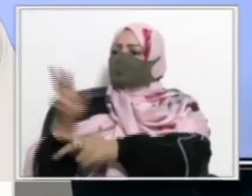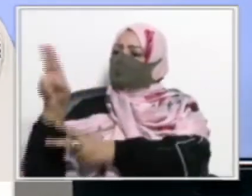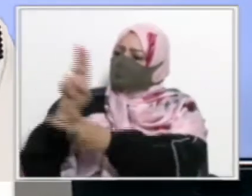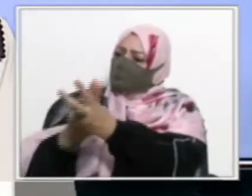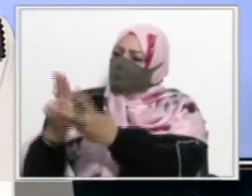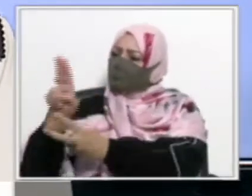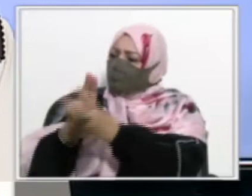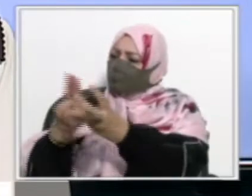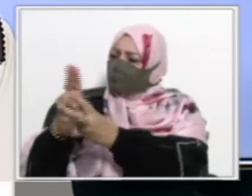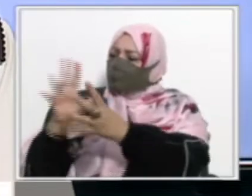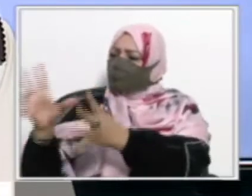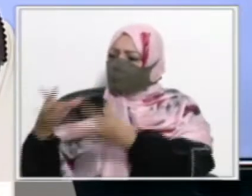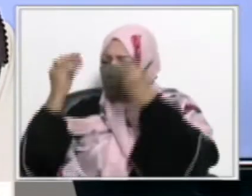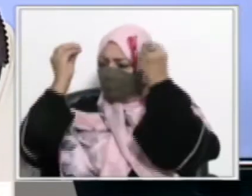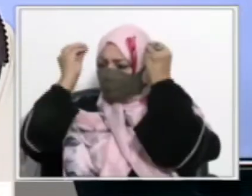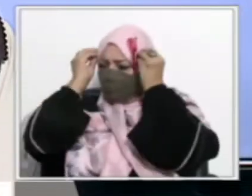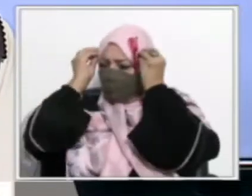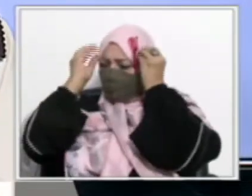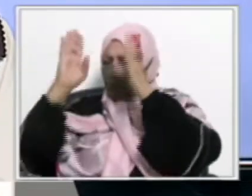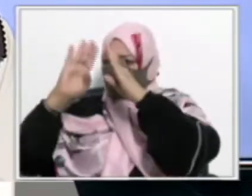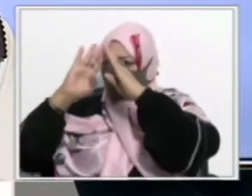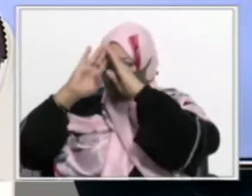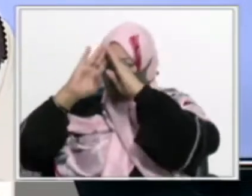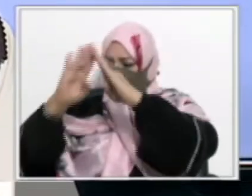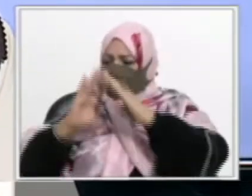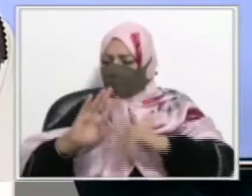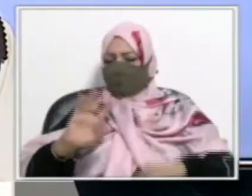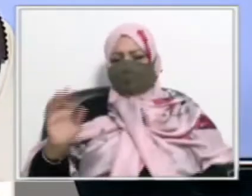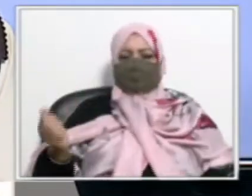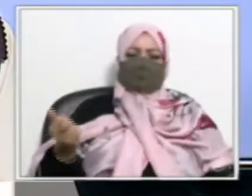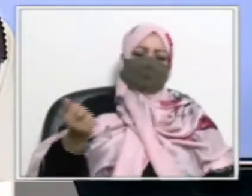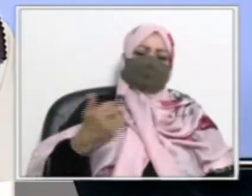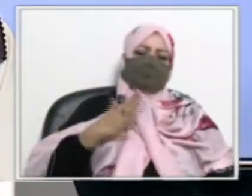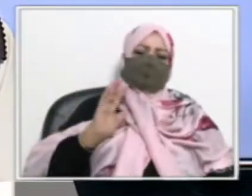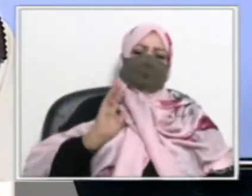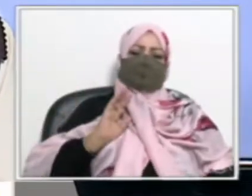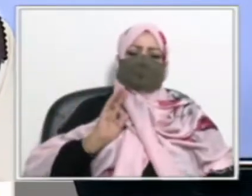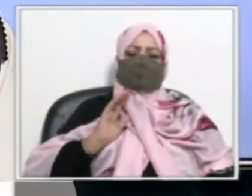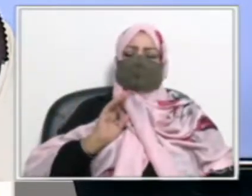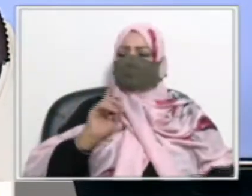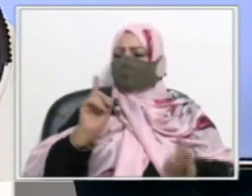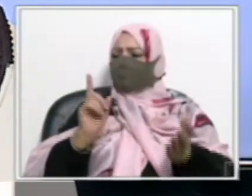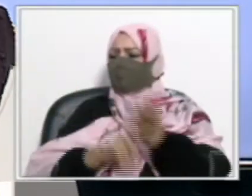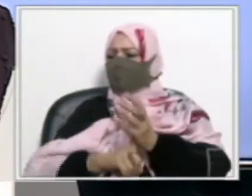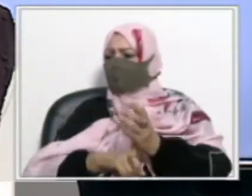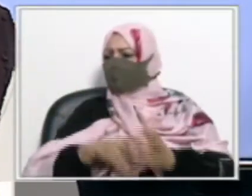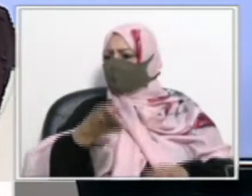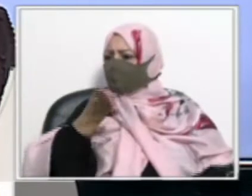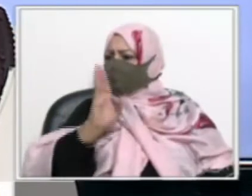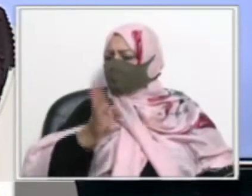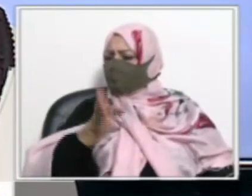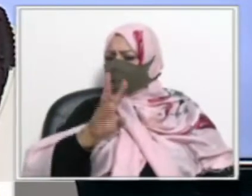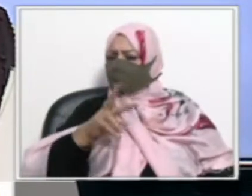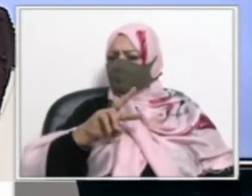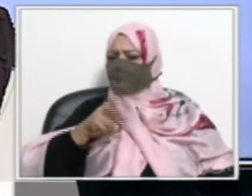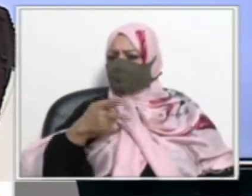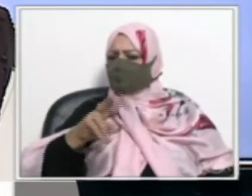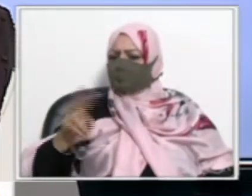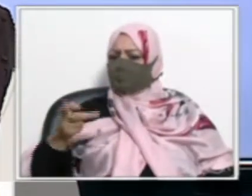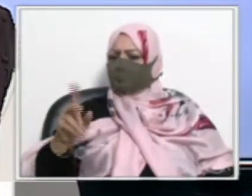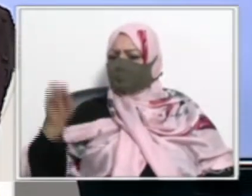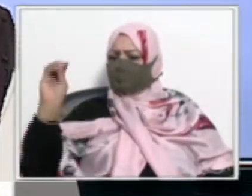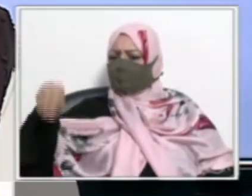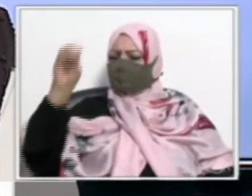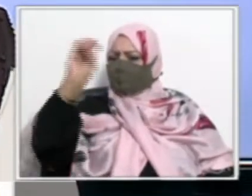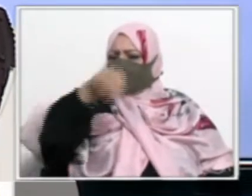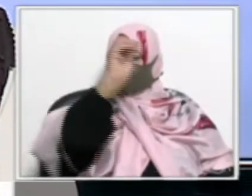لأنه يتلاعب ويتنقل يبحث عن يعني مخرج يتمشى مع هواه، فهذا شرعا لا يجوز. معنا